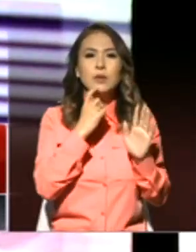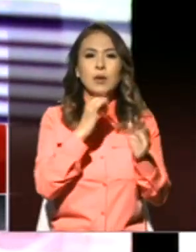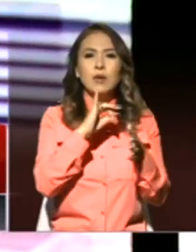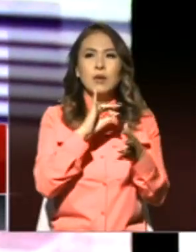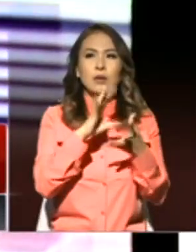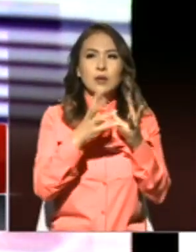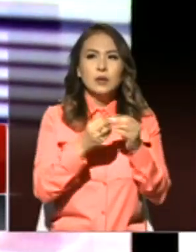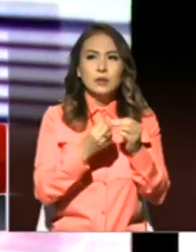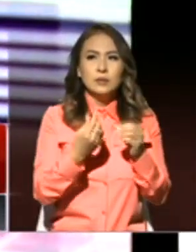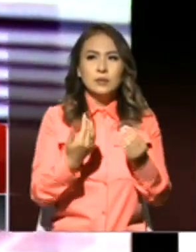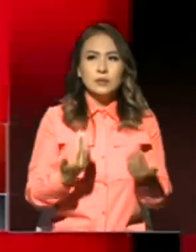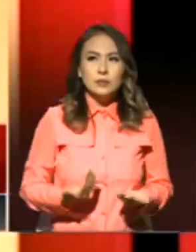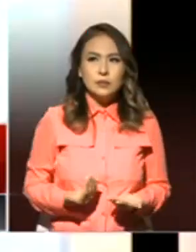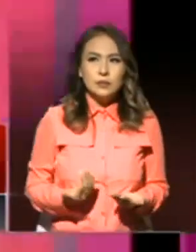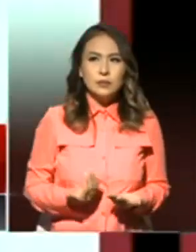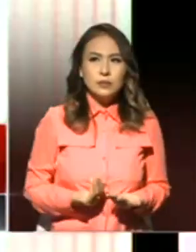кезде.